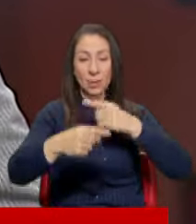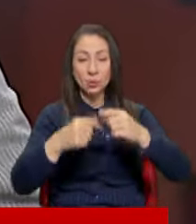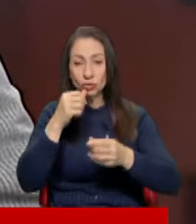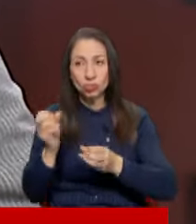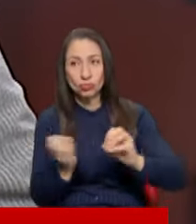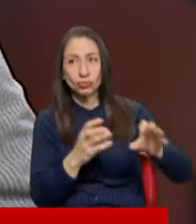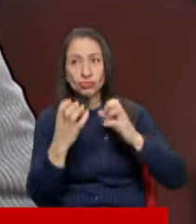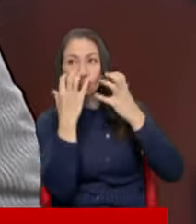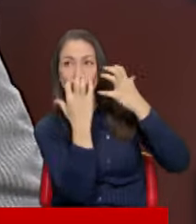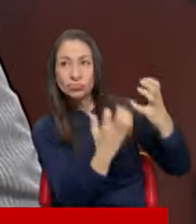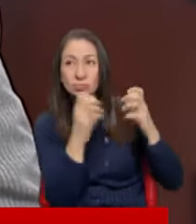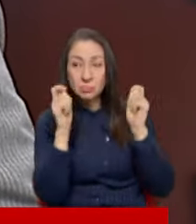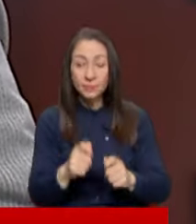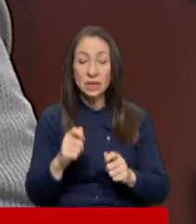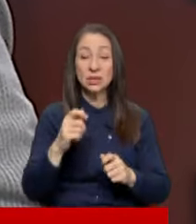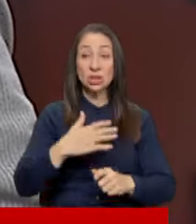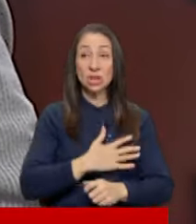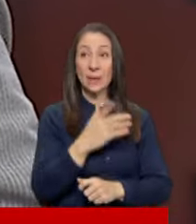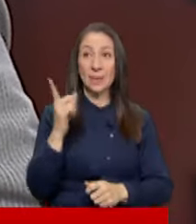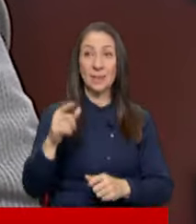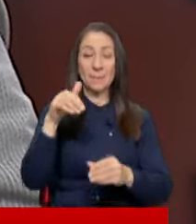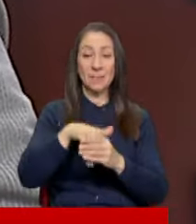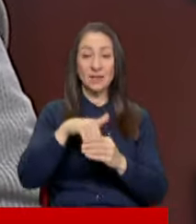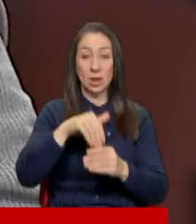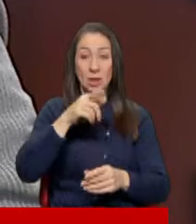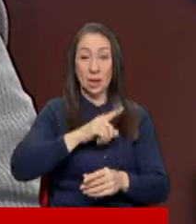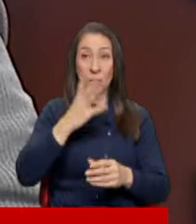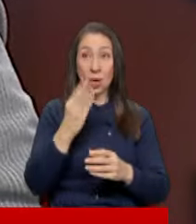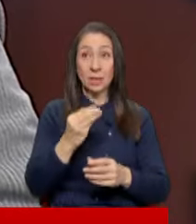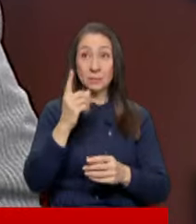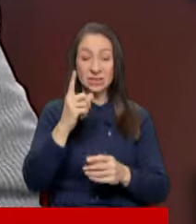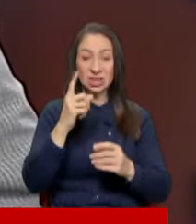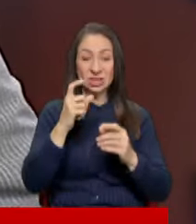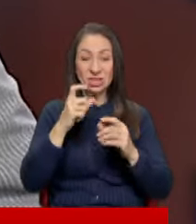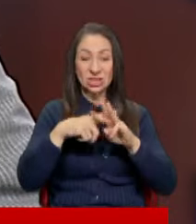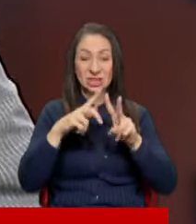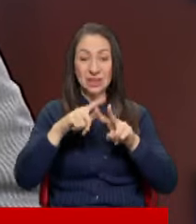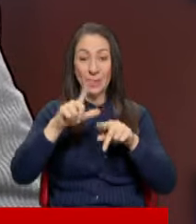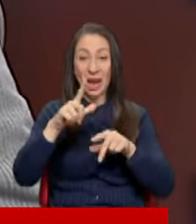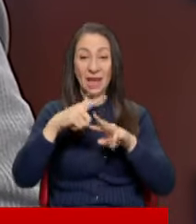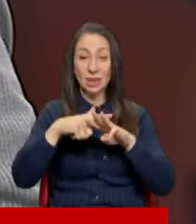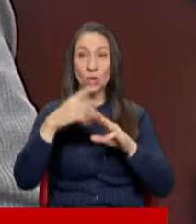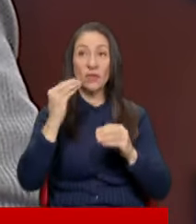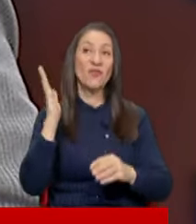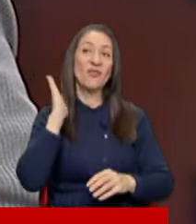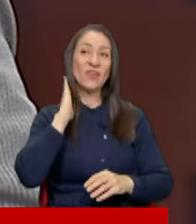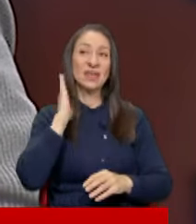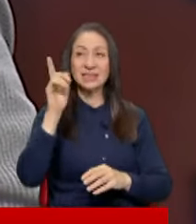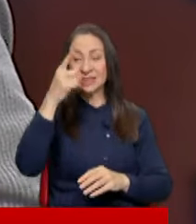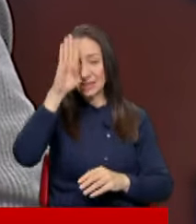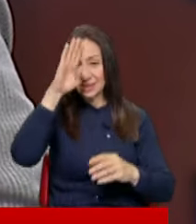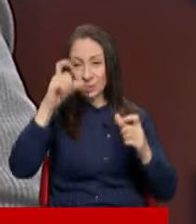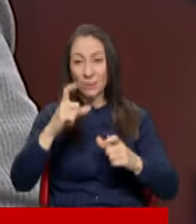taşınır hale gelinmiştir Cumhuriyet Halk Partisi'nden Milletvekili olarak seçilmiş bir Cemal enginyurt olarak vefanın sadece